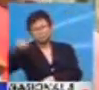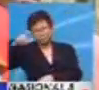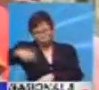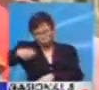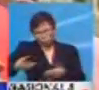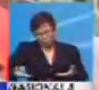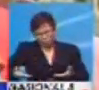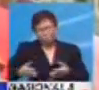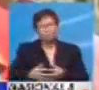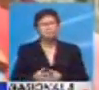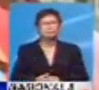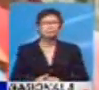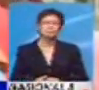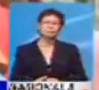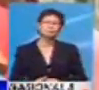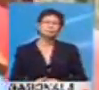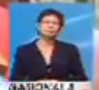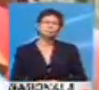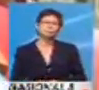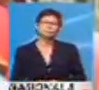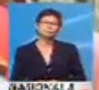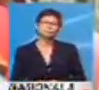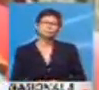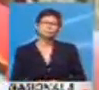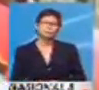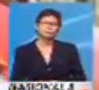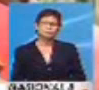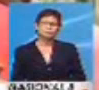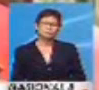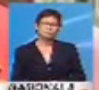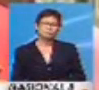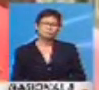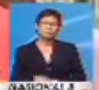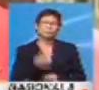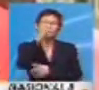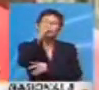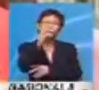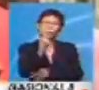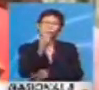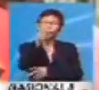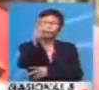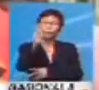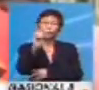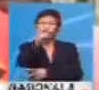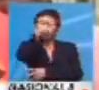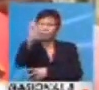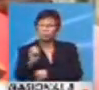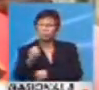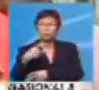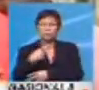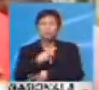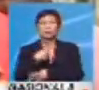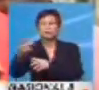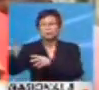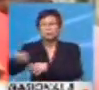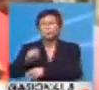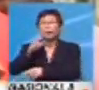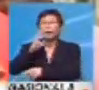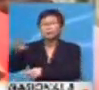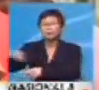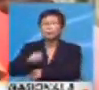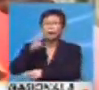sini jadi yang 60 lagi itu mana dia kita tidak kena kabur